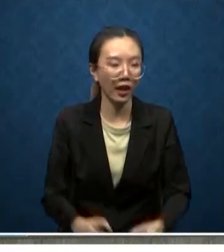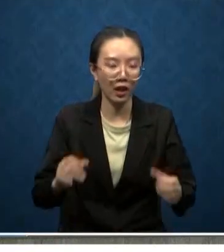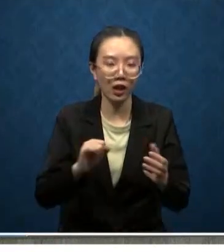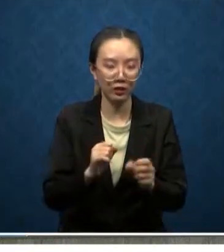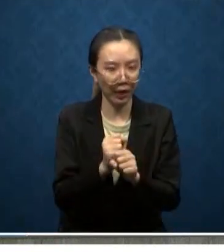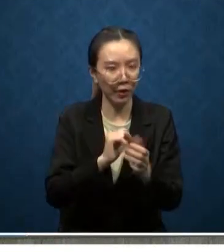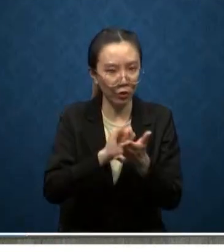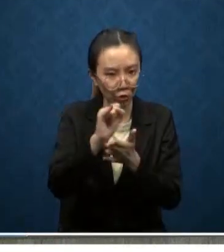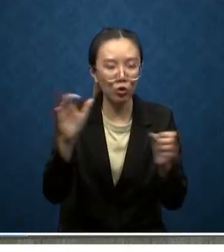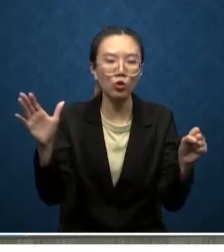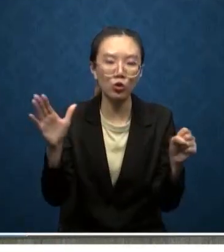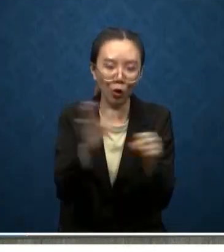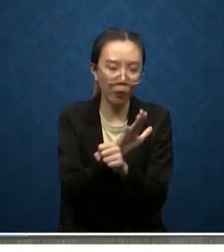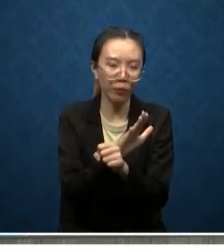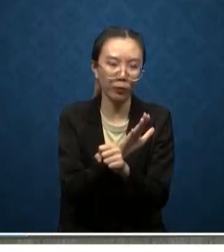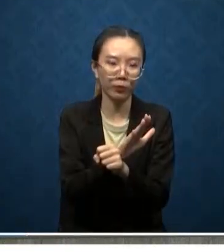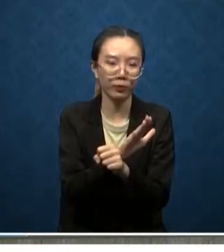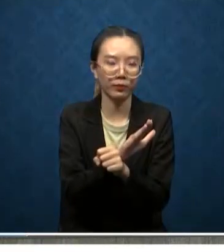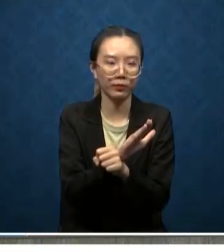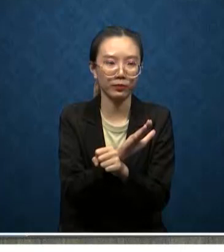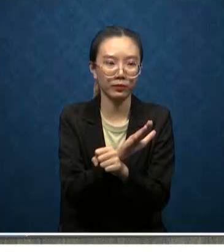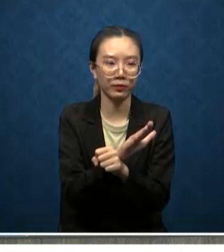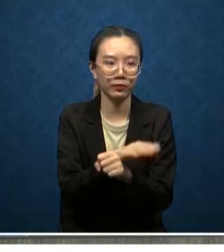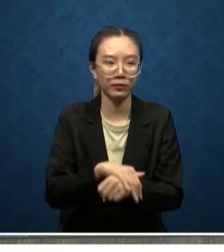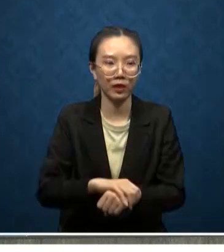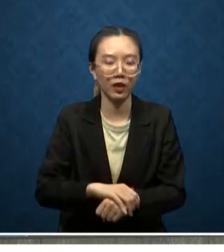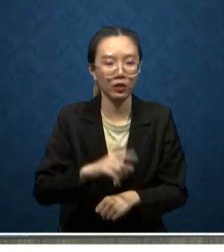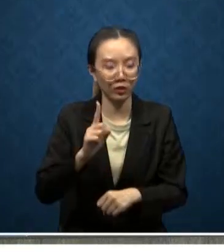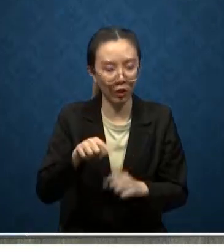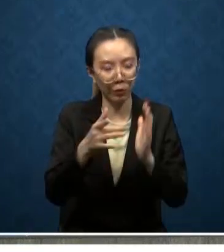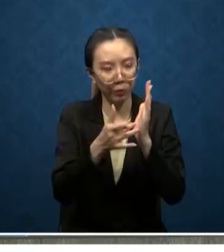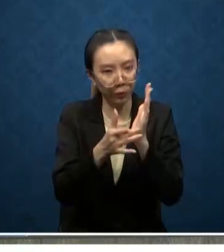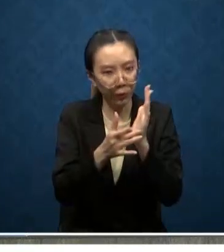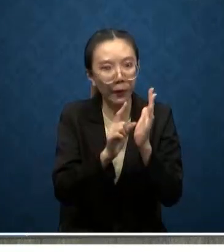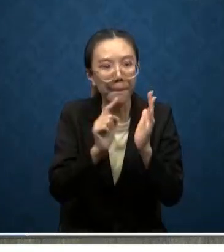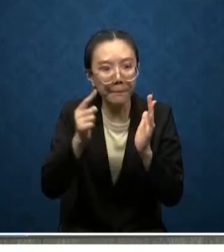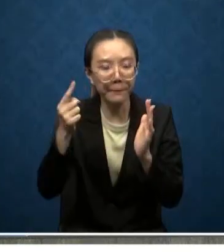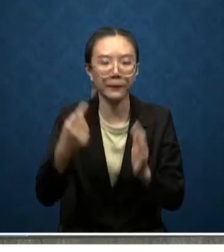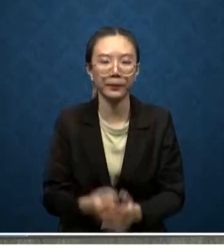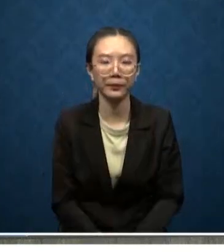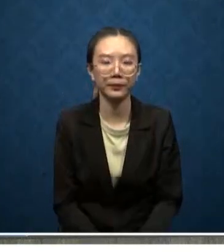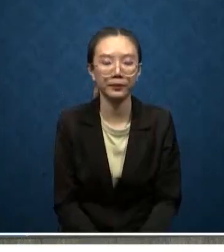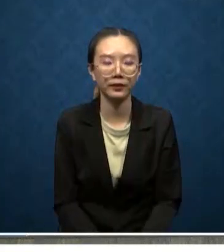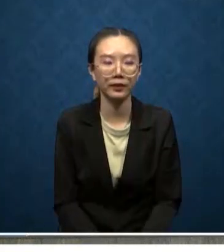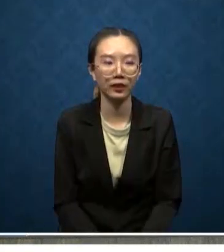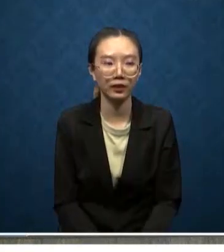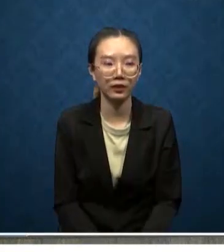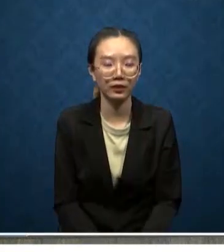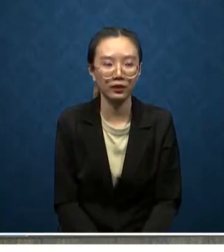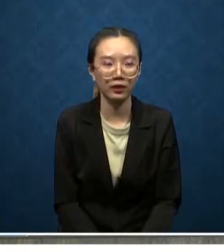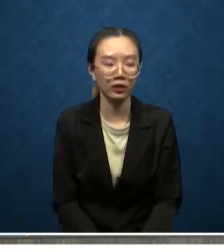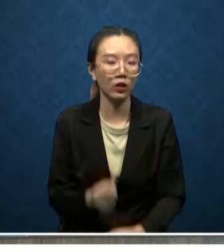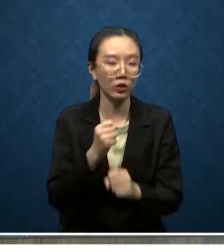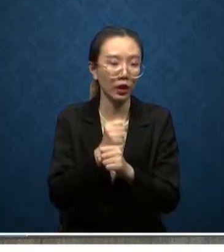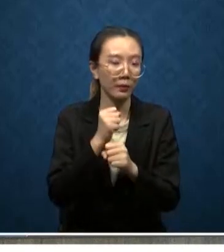ถ้วนสมบูรณ์และต้องทันสมัยนะครับโดยให้เป็นไปอย่าง